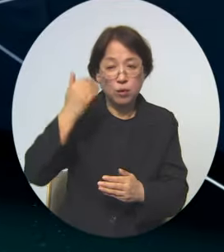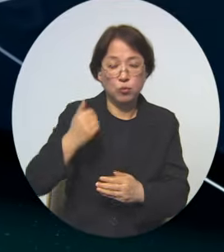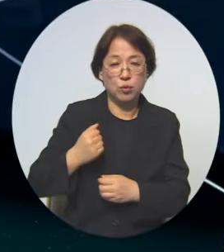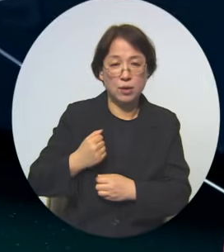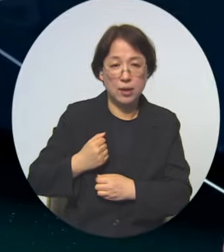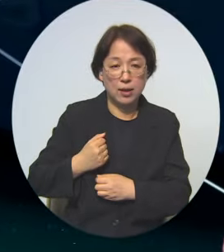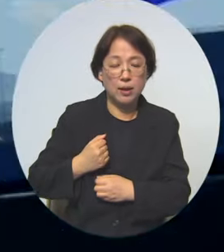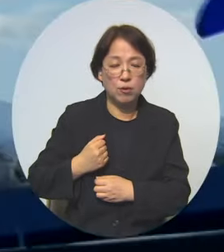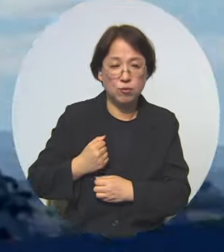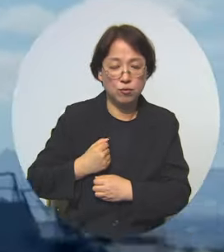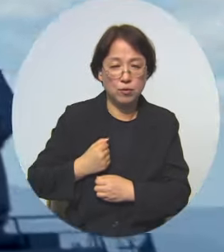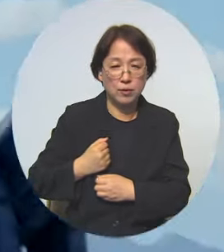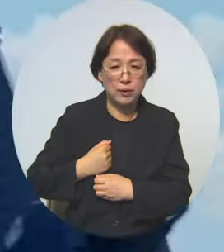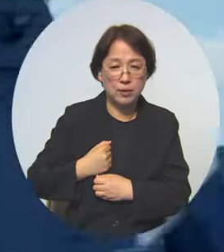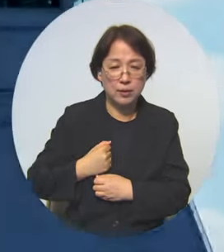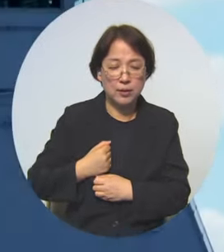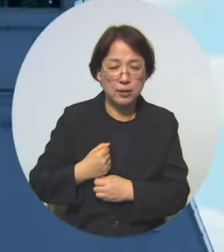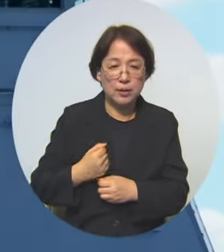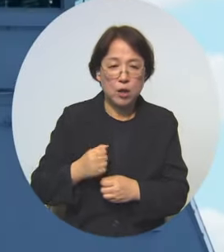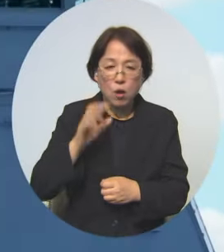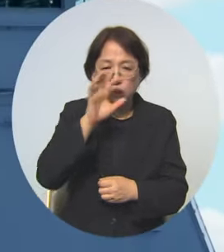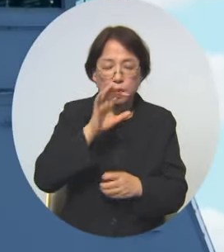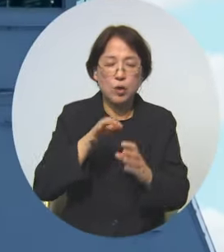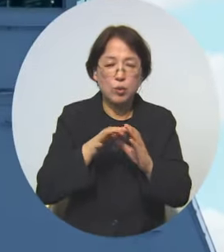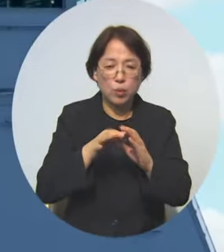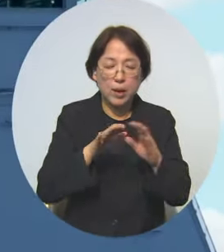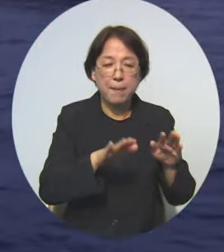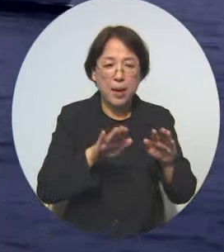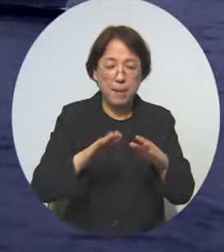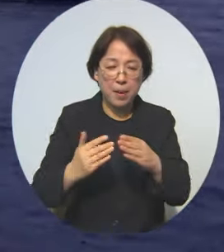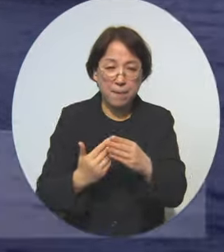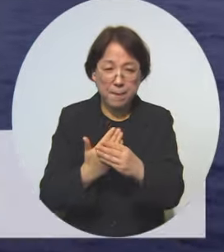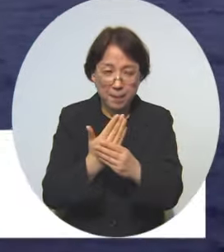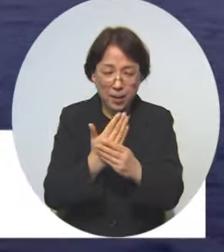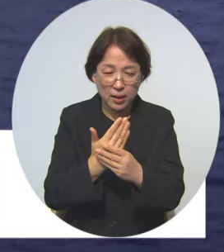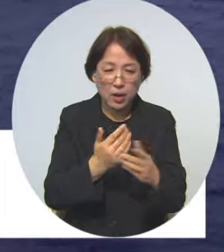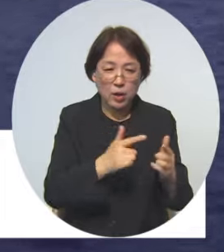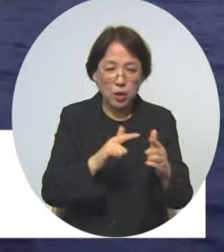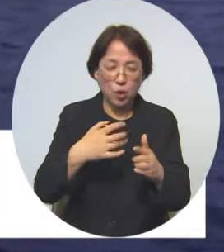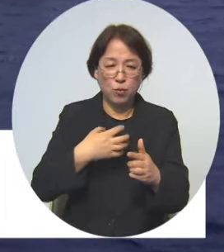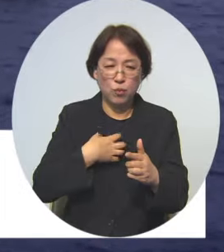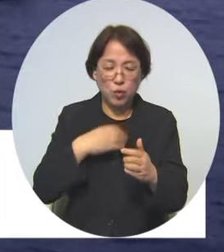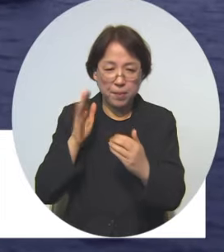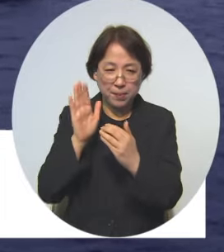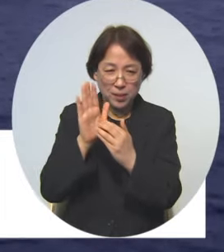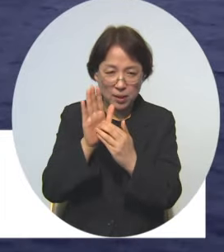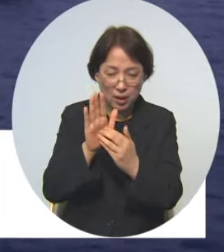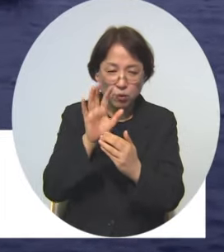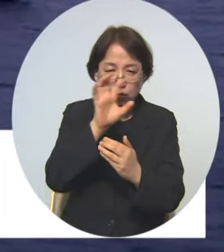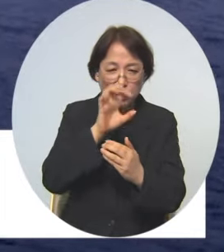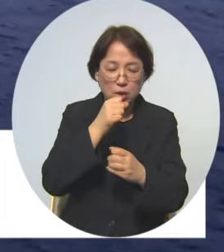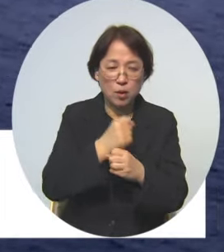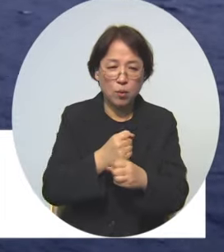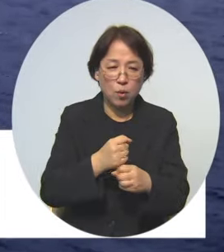8일부터 참가국들과의 항해 훈련을 통해 해상에서 발생 가능한 다양한 위협에 대응하고